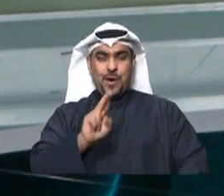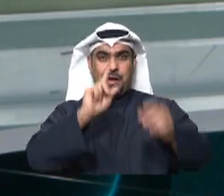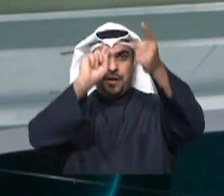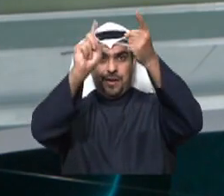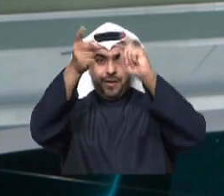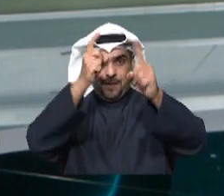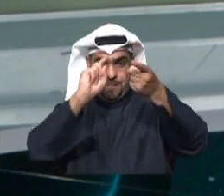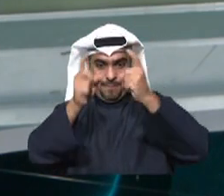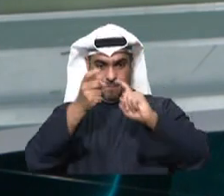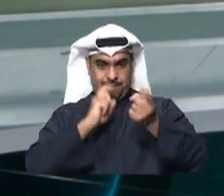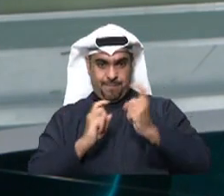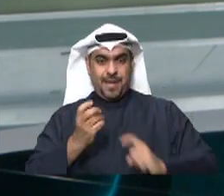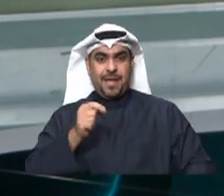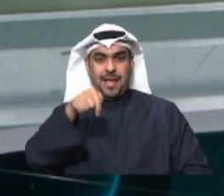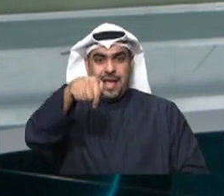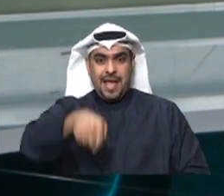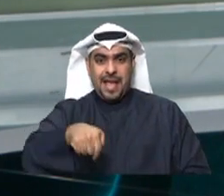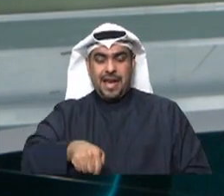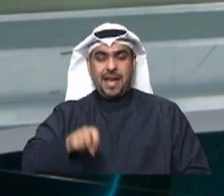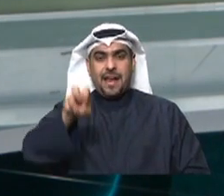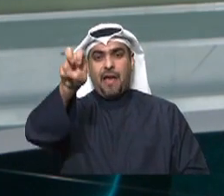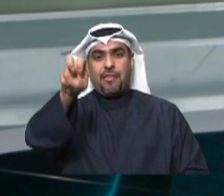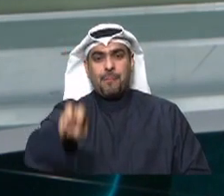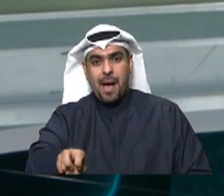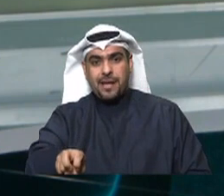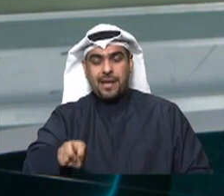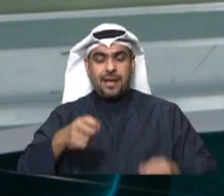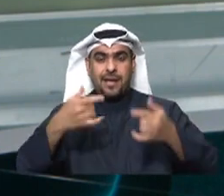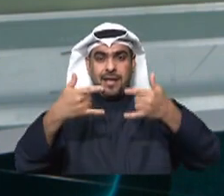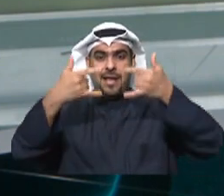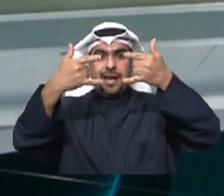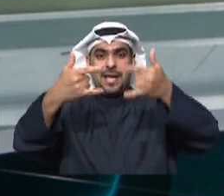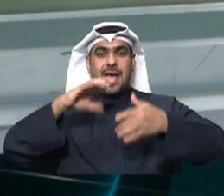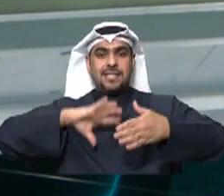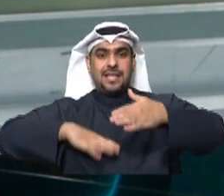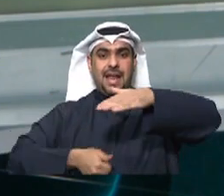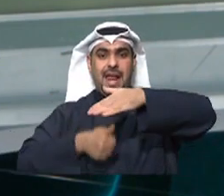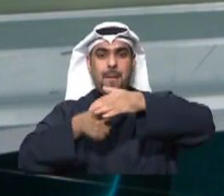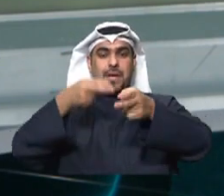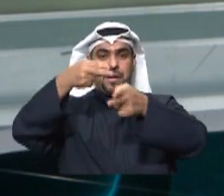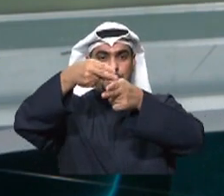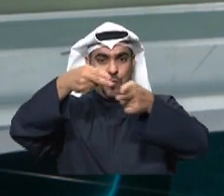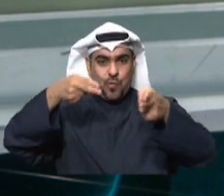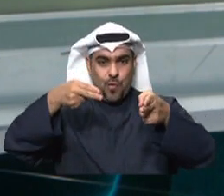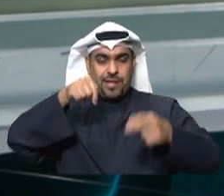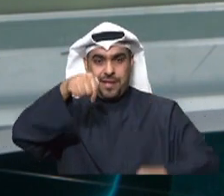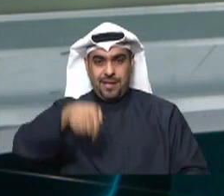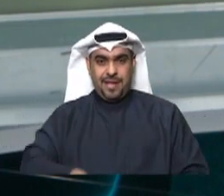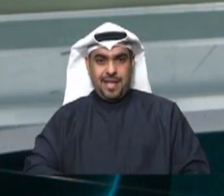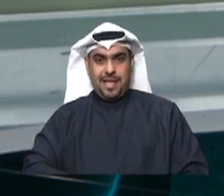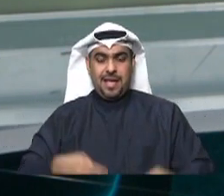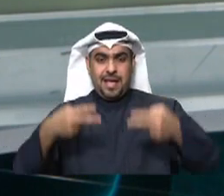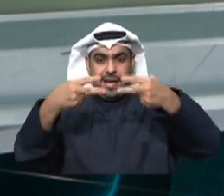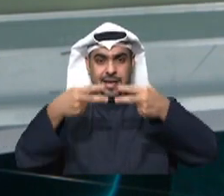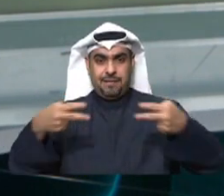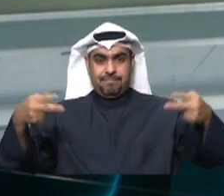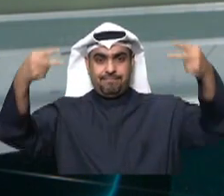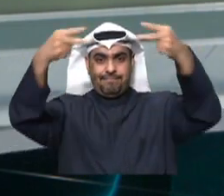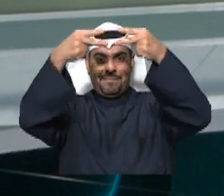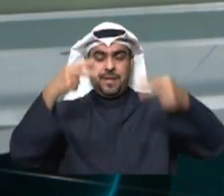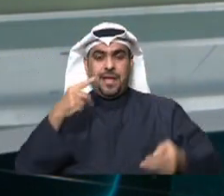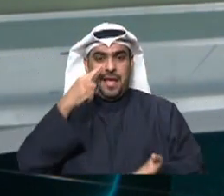أغلى الكؤوس تأهل كل من الغريمين التقليديين سواء القادسية أو العربي إلى الدور نصف النهائي. قراءتك لمواجهات